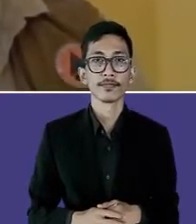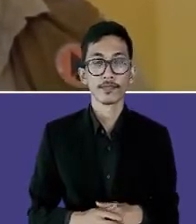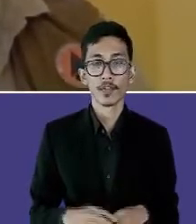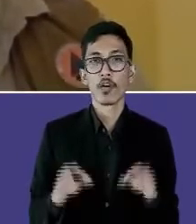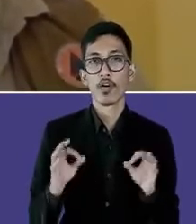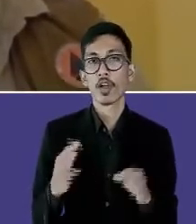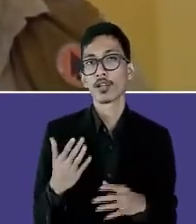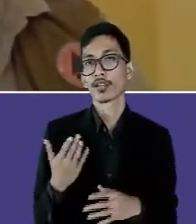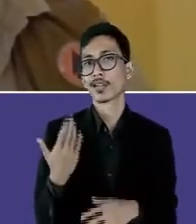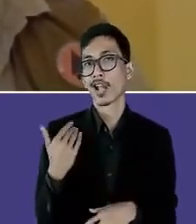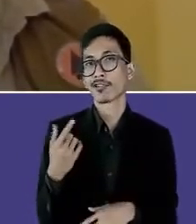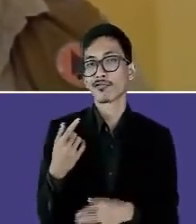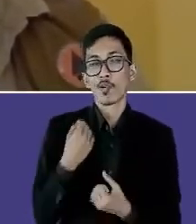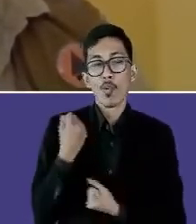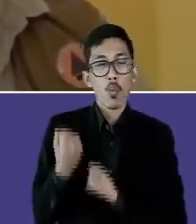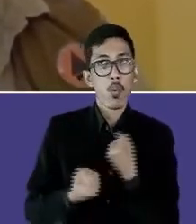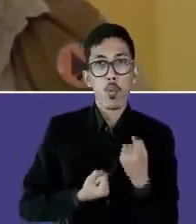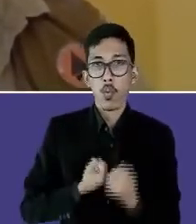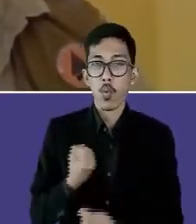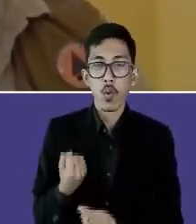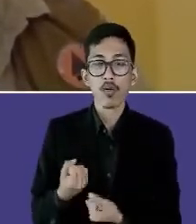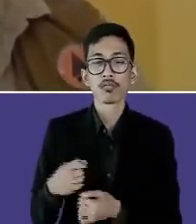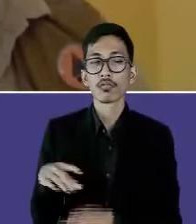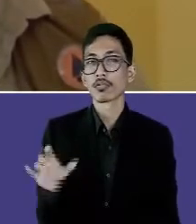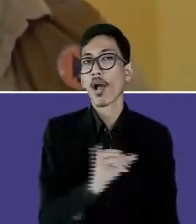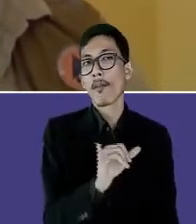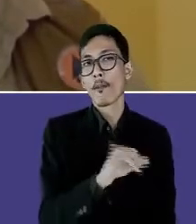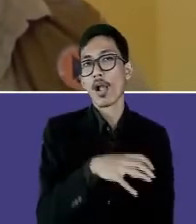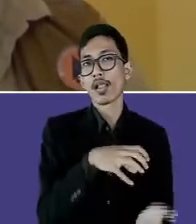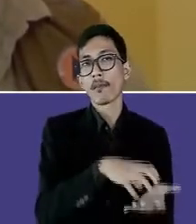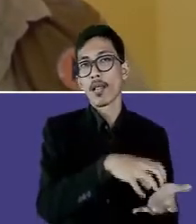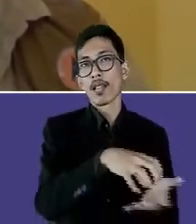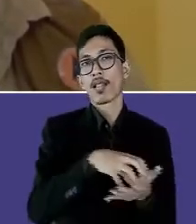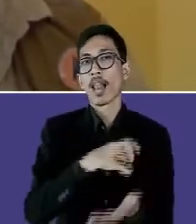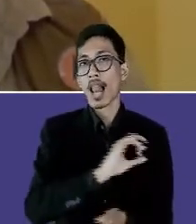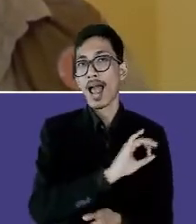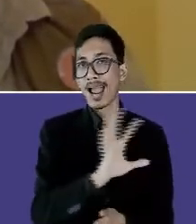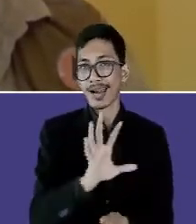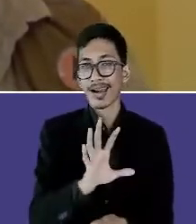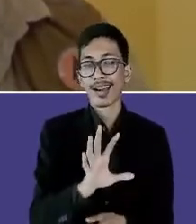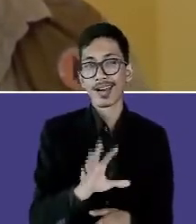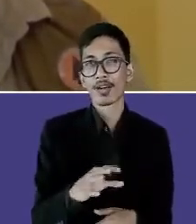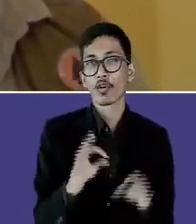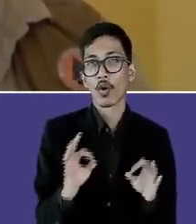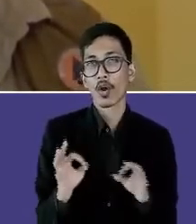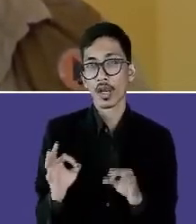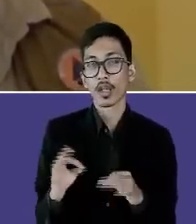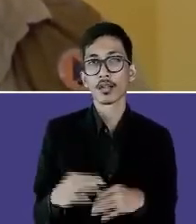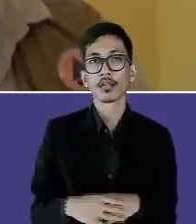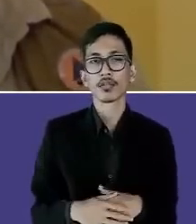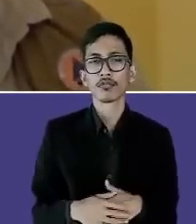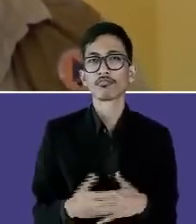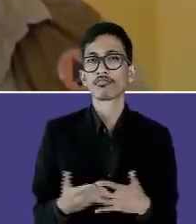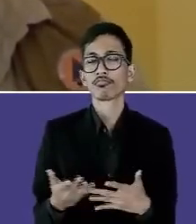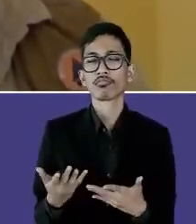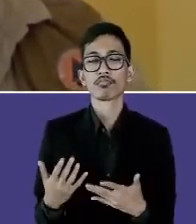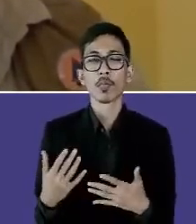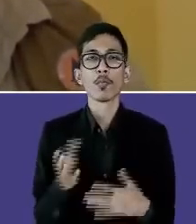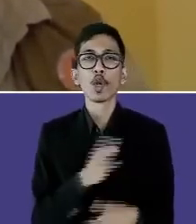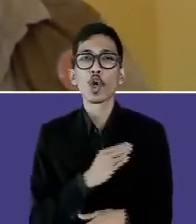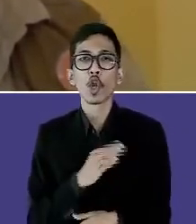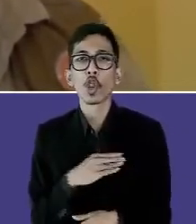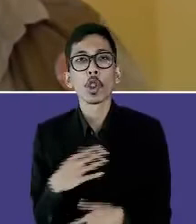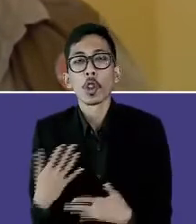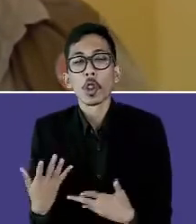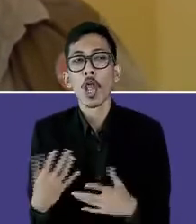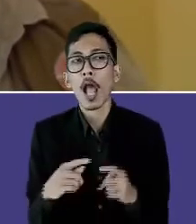juga tidak kalah gencarnya ya dengan wilayah-wilayah yang lain. Nah, bagaimana Bapak melihat